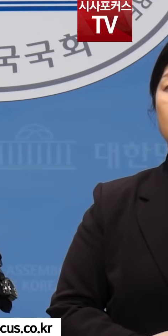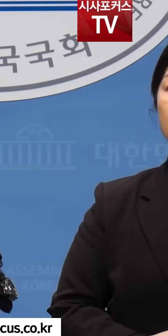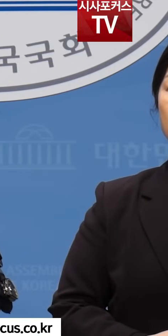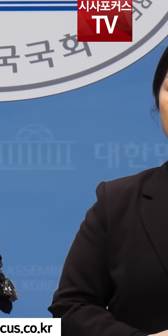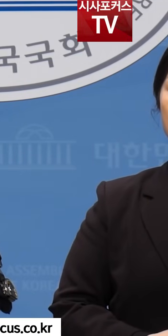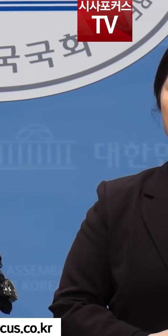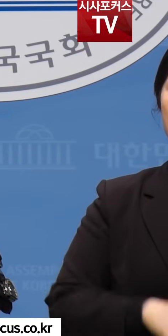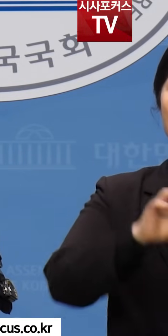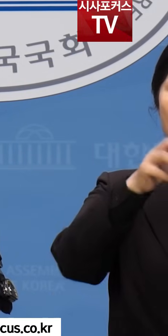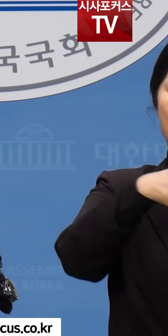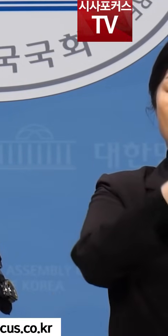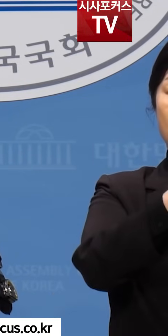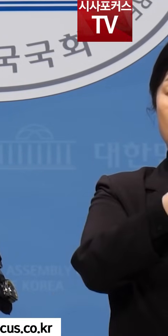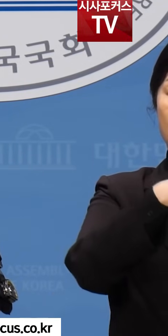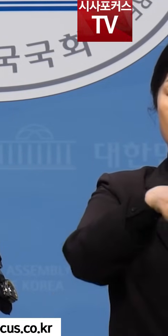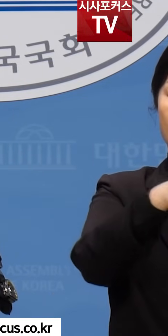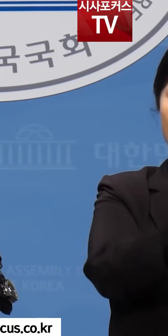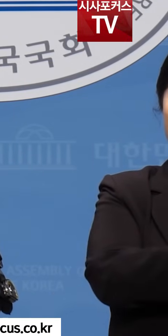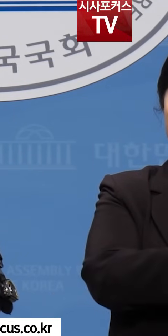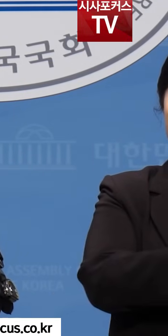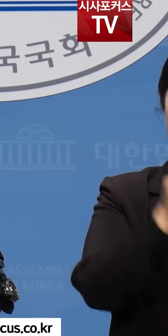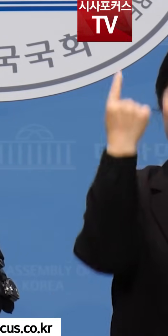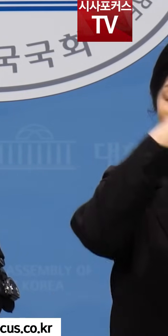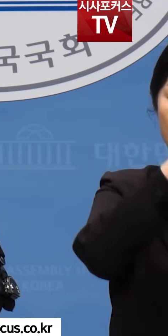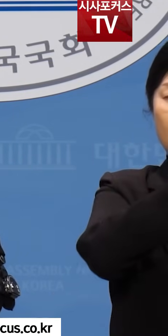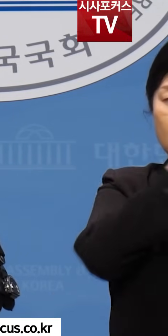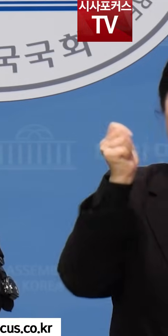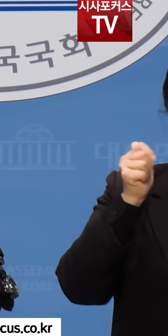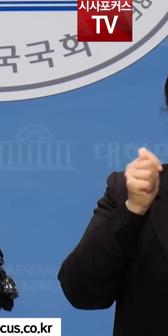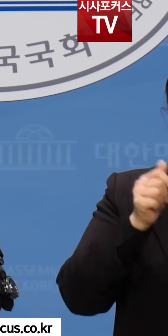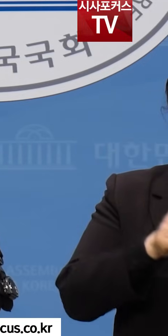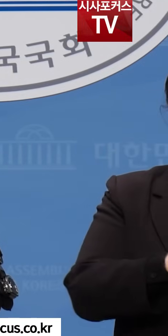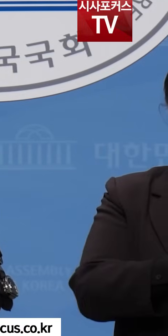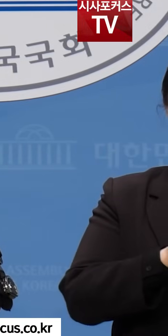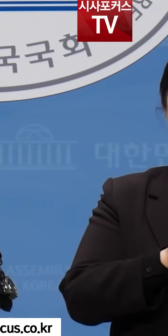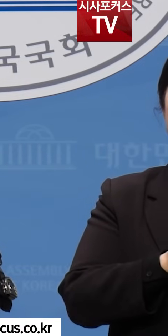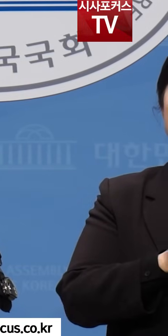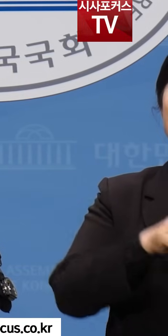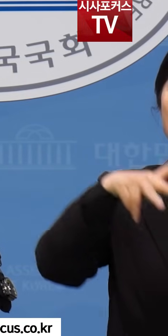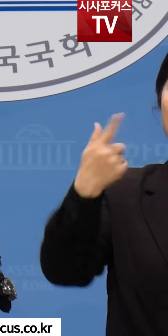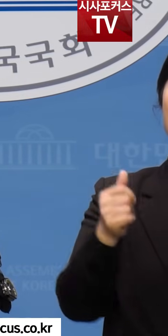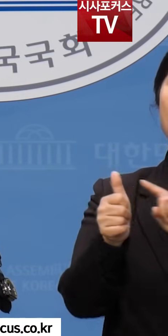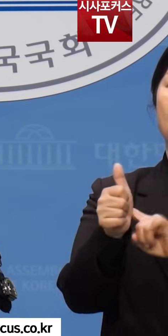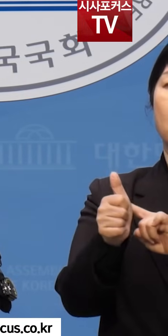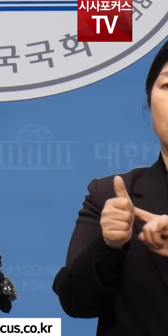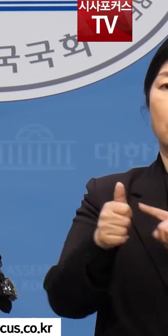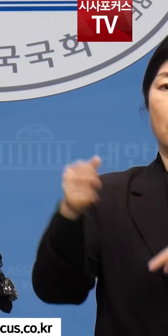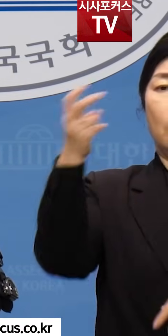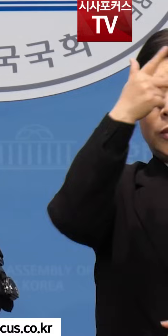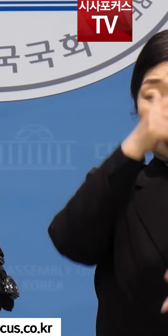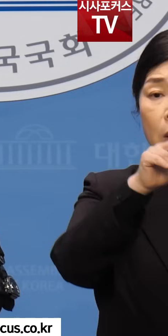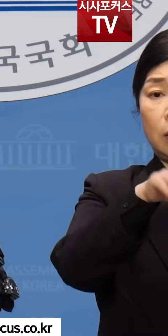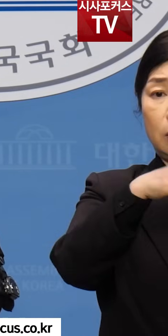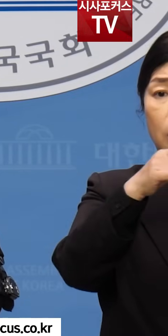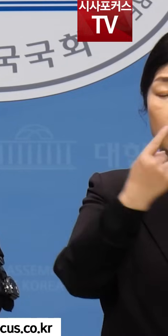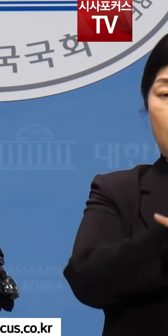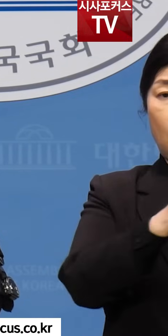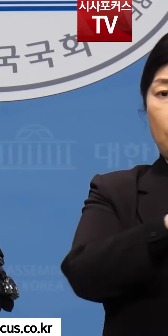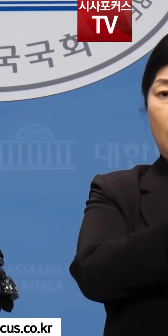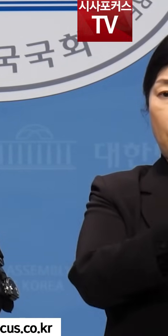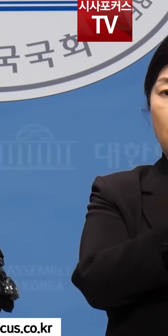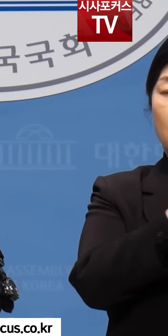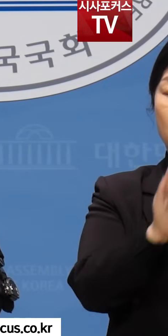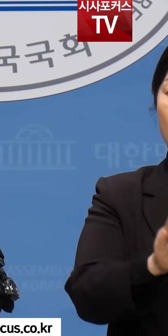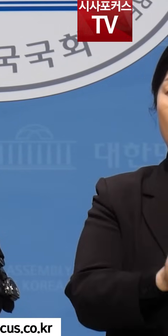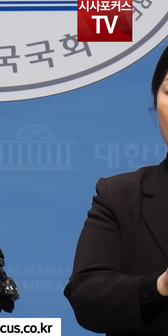조국혁신당의 이중성이 또다시 드러났습니다. 조 대표가 검찰개혁을 발표한 후 비례대표